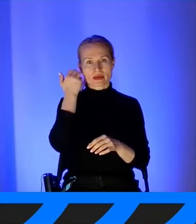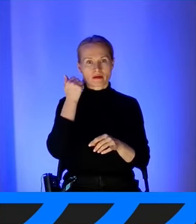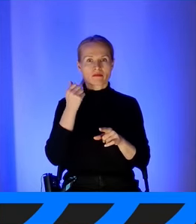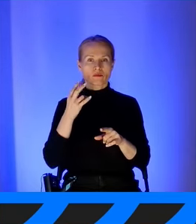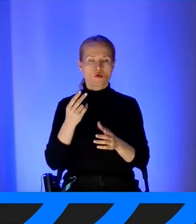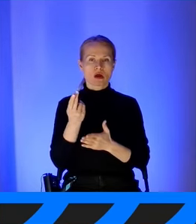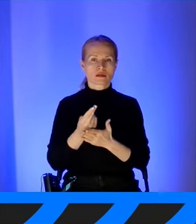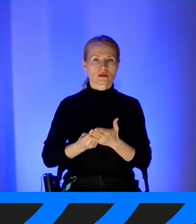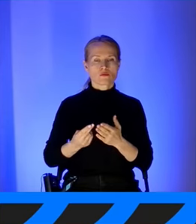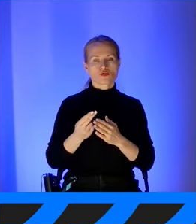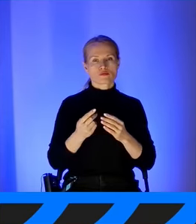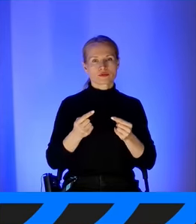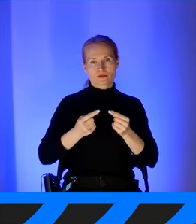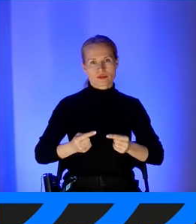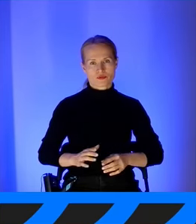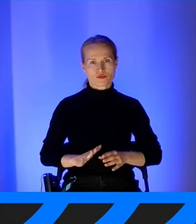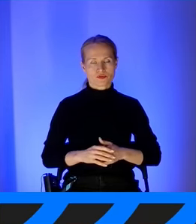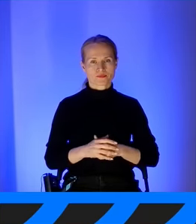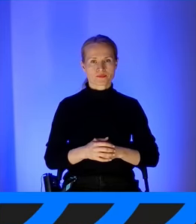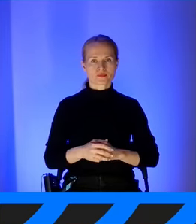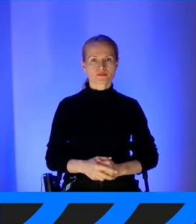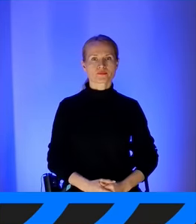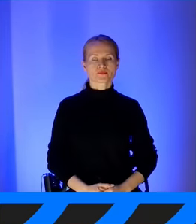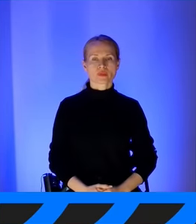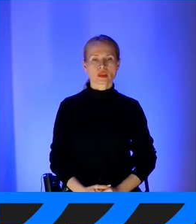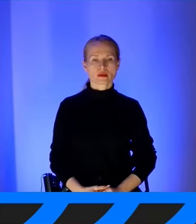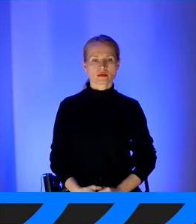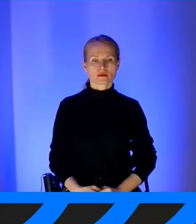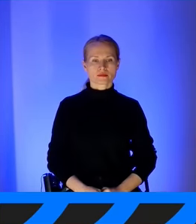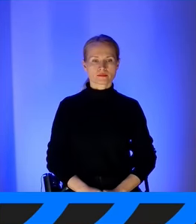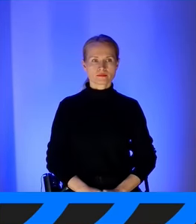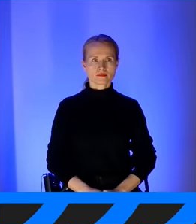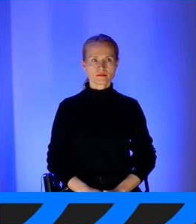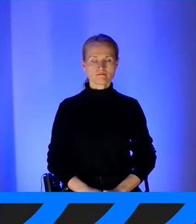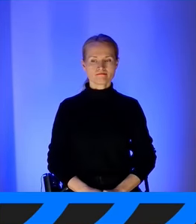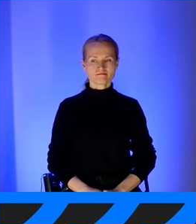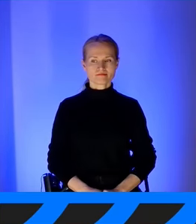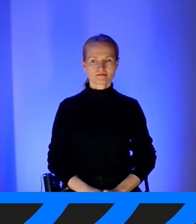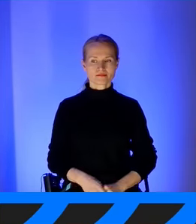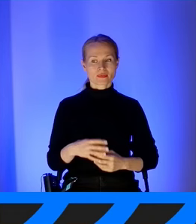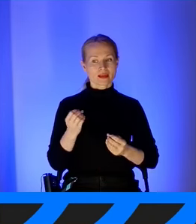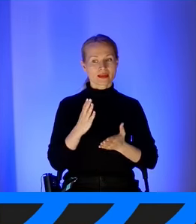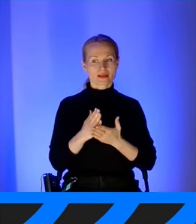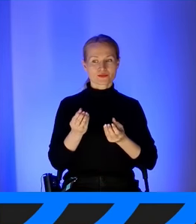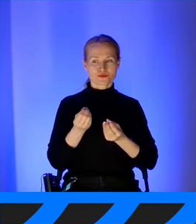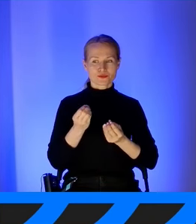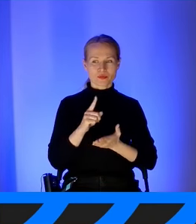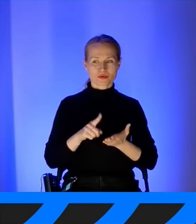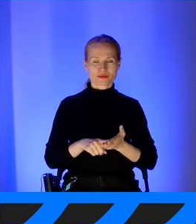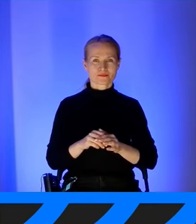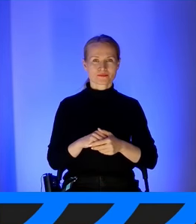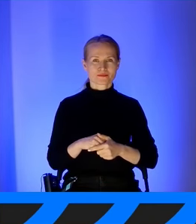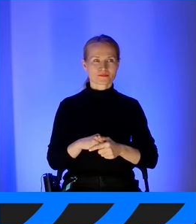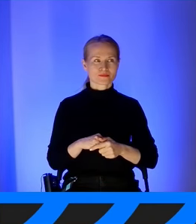картинку получает ответ супер быстро клёво Спасибо коллеги Есть ли Спасибо за